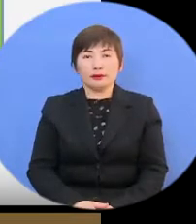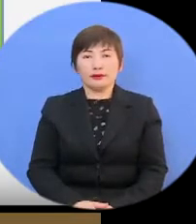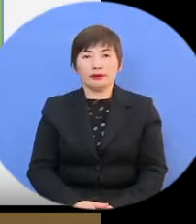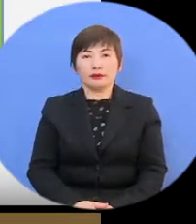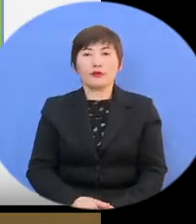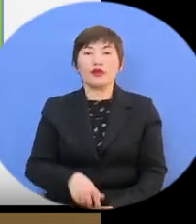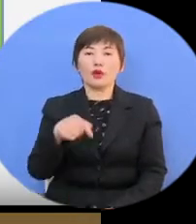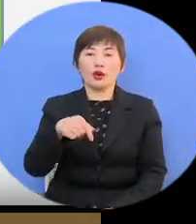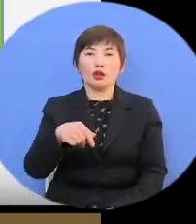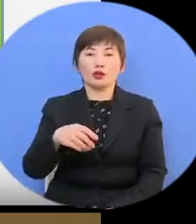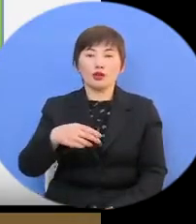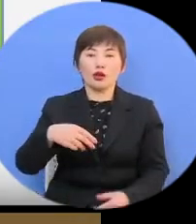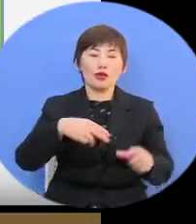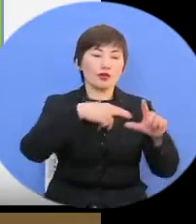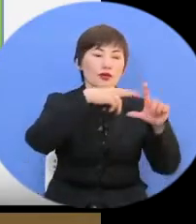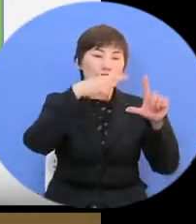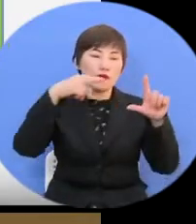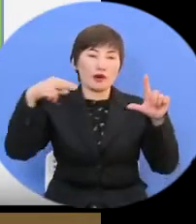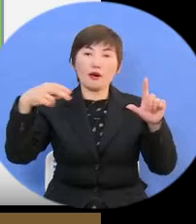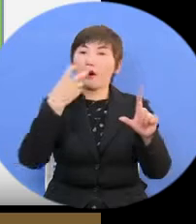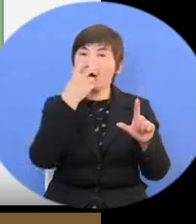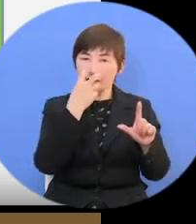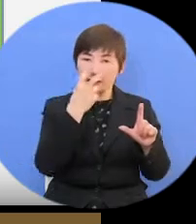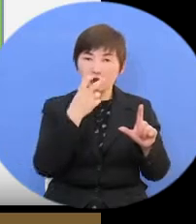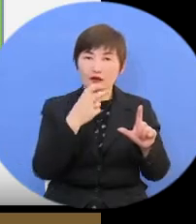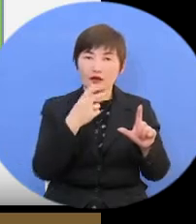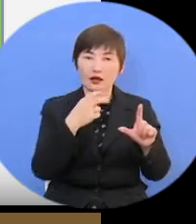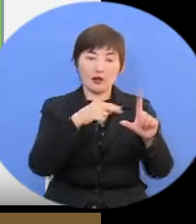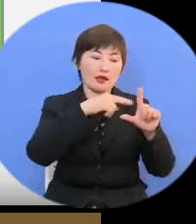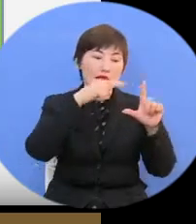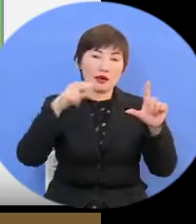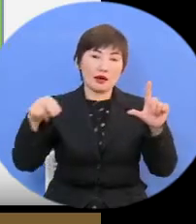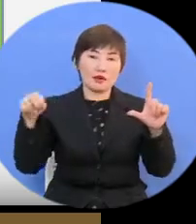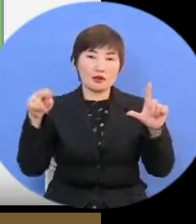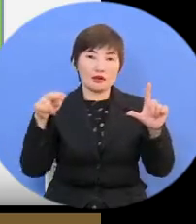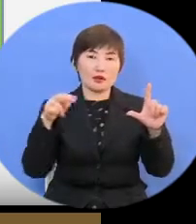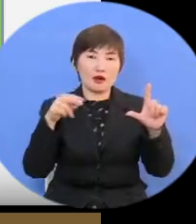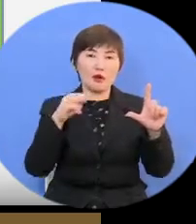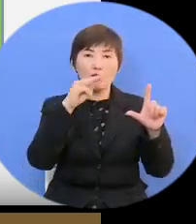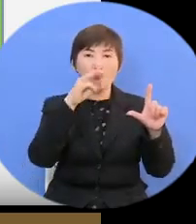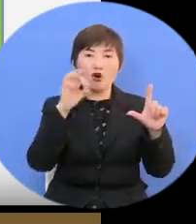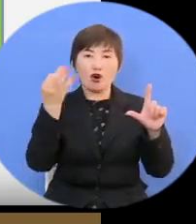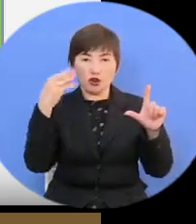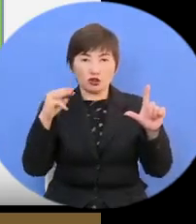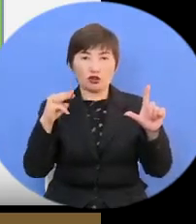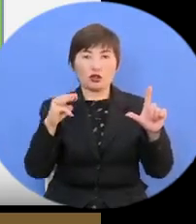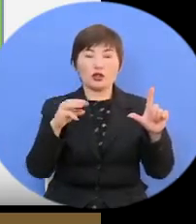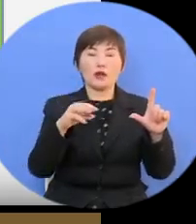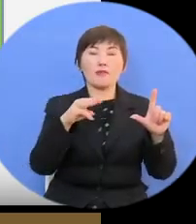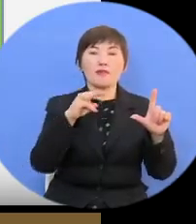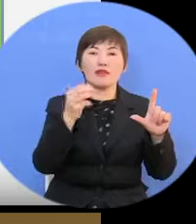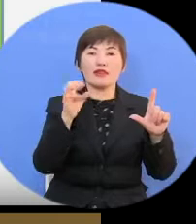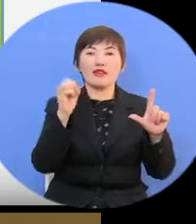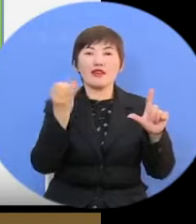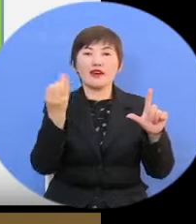За одоо эдгээр баганан диаграммыг бид нэр ажиглаад диаграммаасаа мод, медиан, далайц, арифметик дундаж